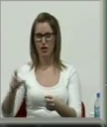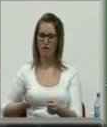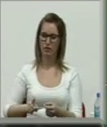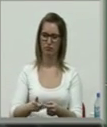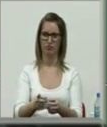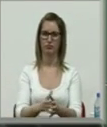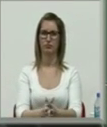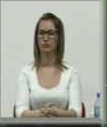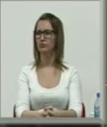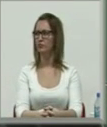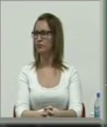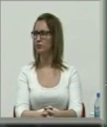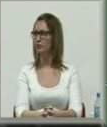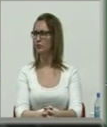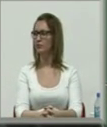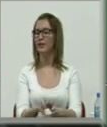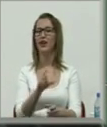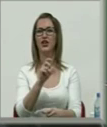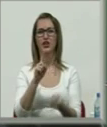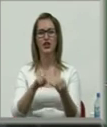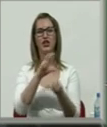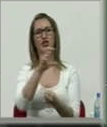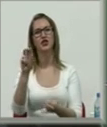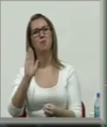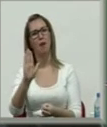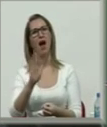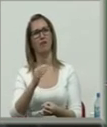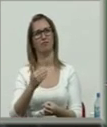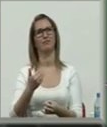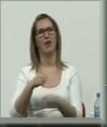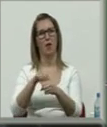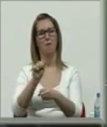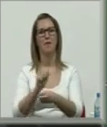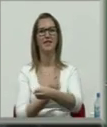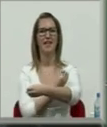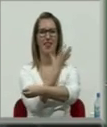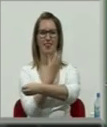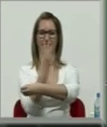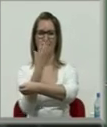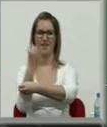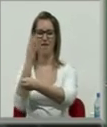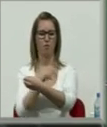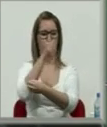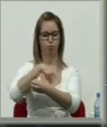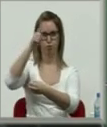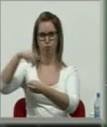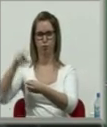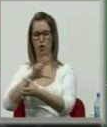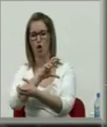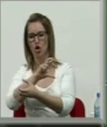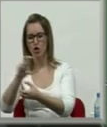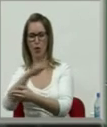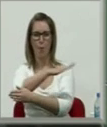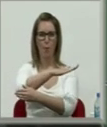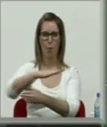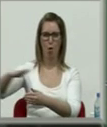oraz zaznaczenia trawy linią poziomą, a nie postrzępioną, jak w wersji przygotowanej